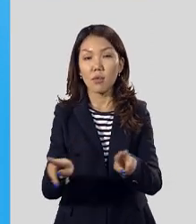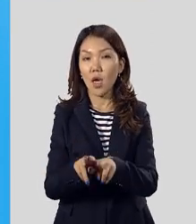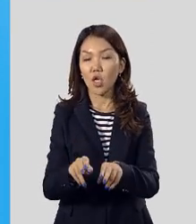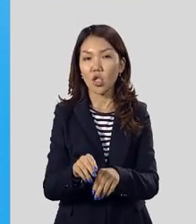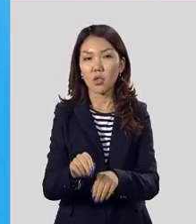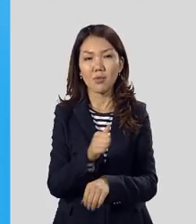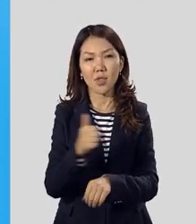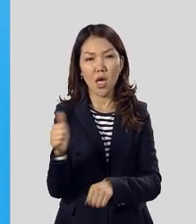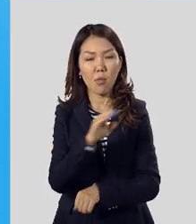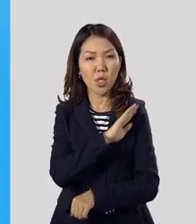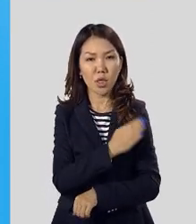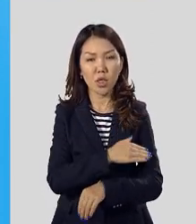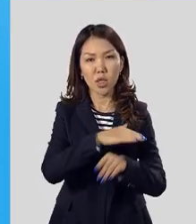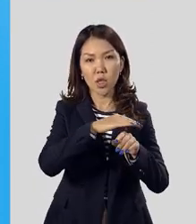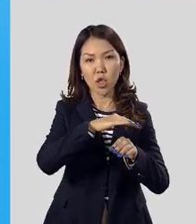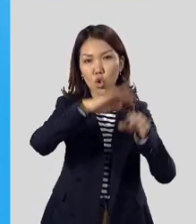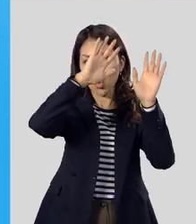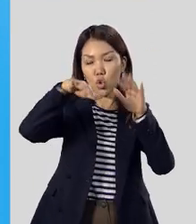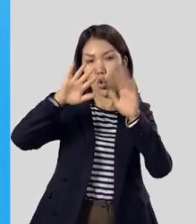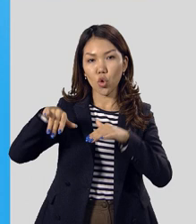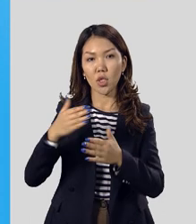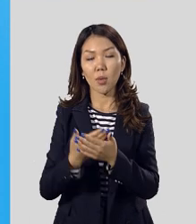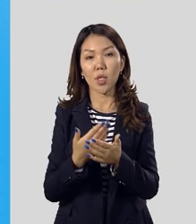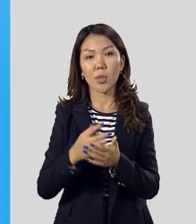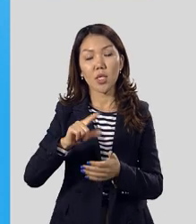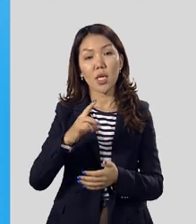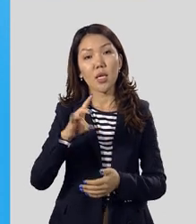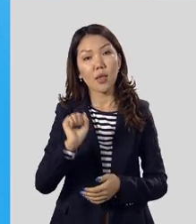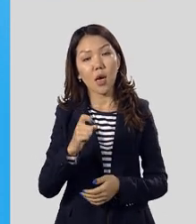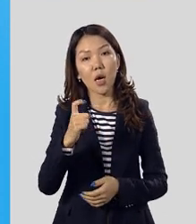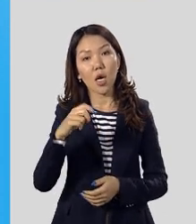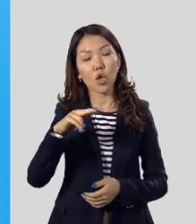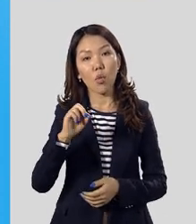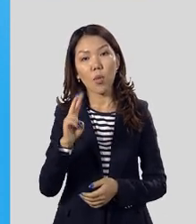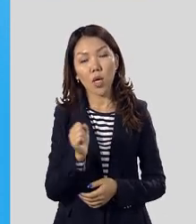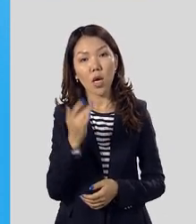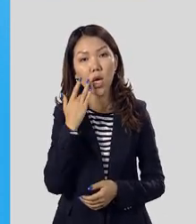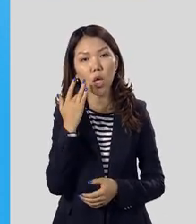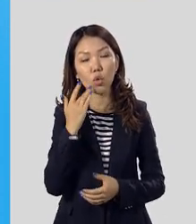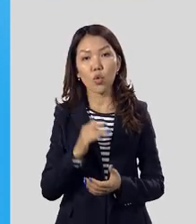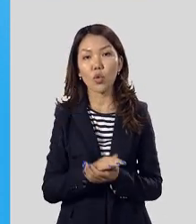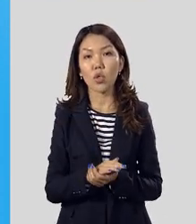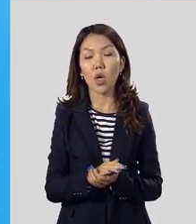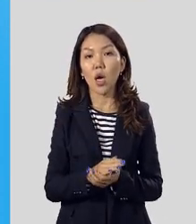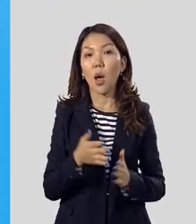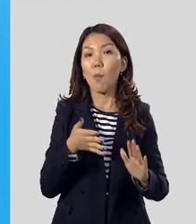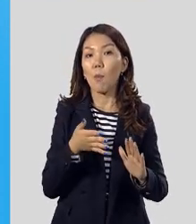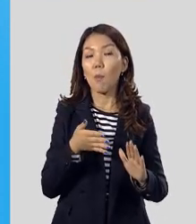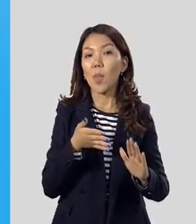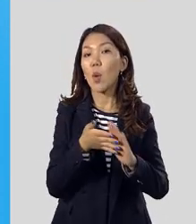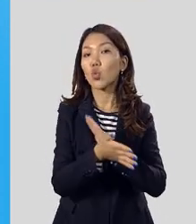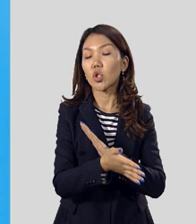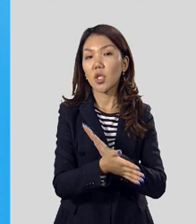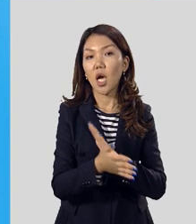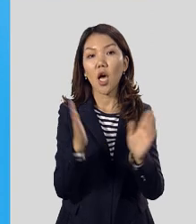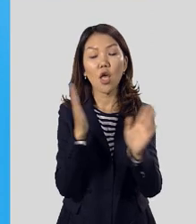дождь. Есть одежда, например, из льна и хлопка, которая пропускает воздух к организму человека в жаркие летние